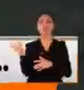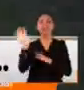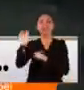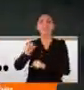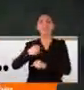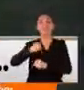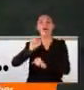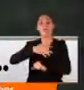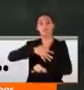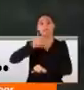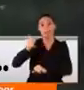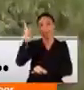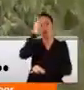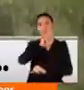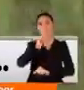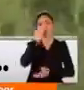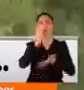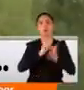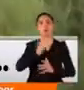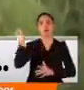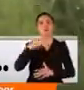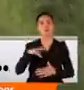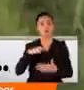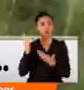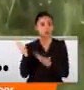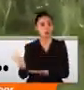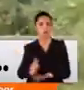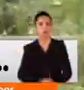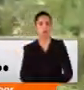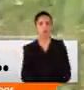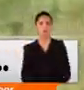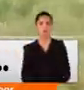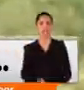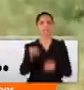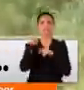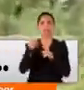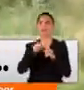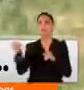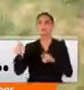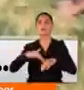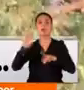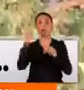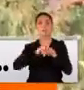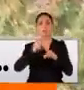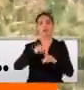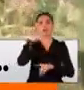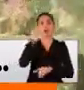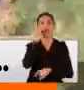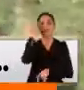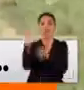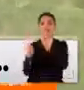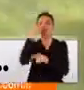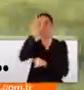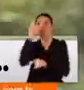ormanda izlerini kaybettirmeye çalıştı. Durun, durun! Dur! Kovalamaca çok sürmedi. Polis 16 kişiyi tek